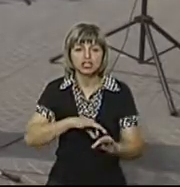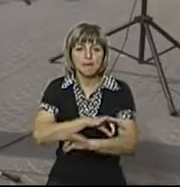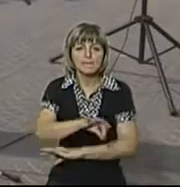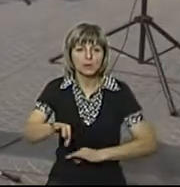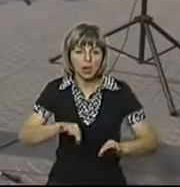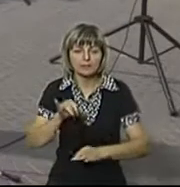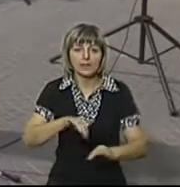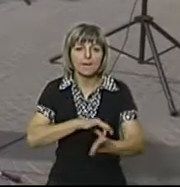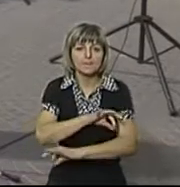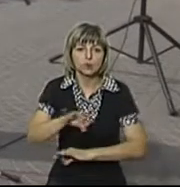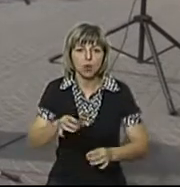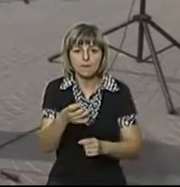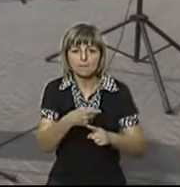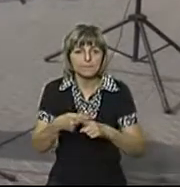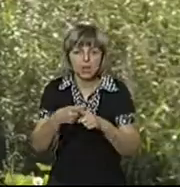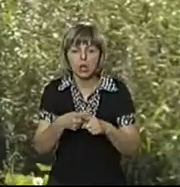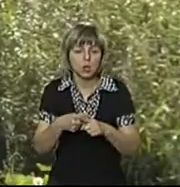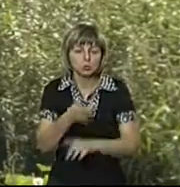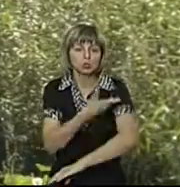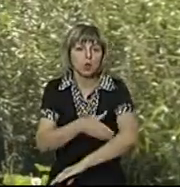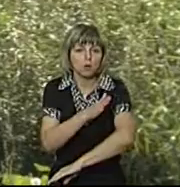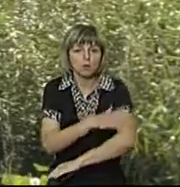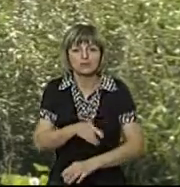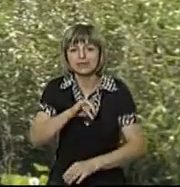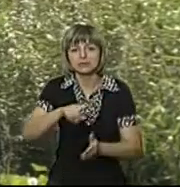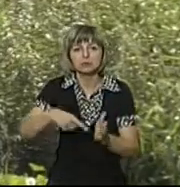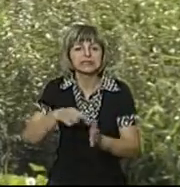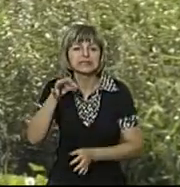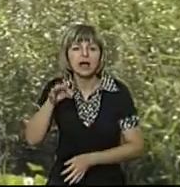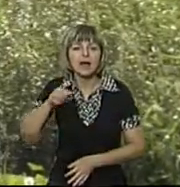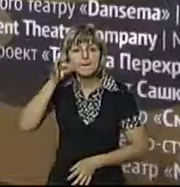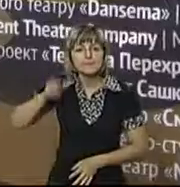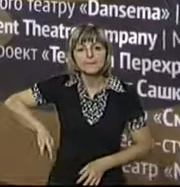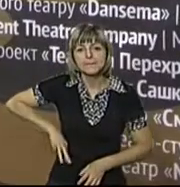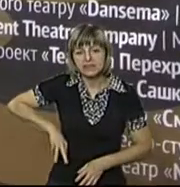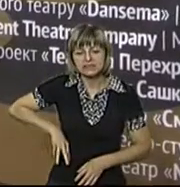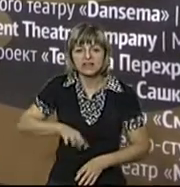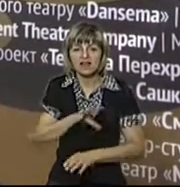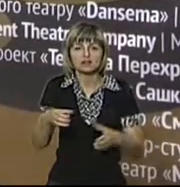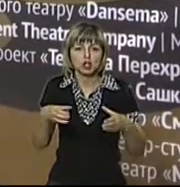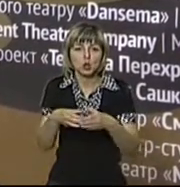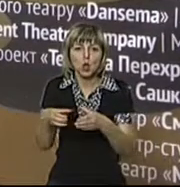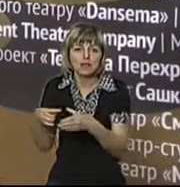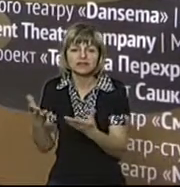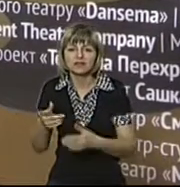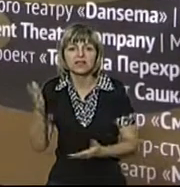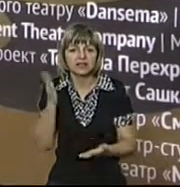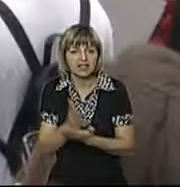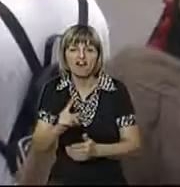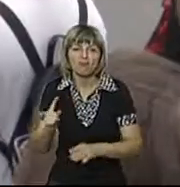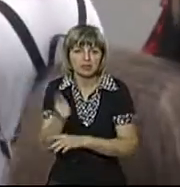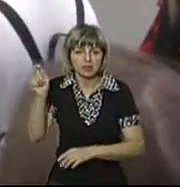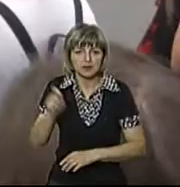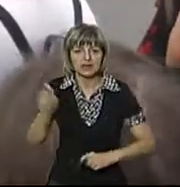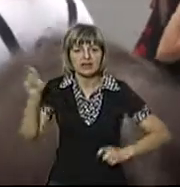і проєкт білорусько-польський із Мінська. Всі колективи, які сьогодні є, вони вперше на